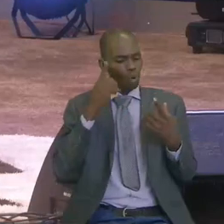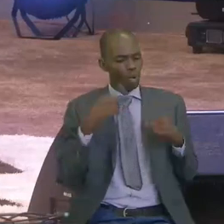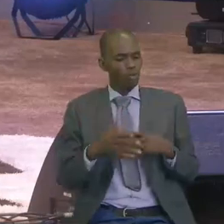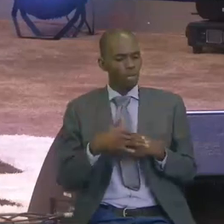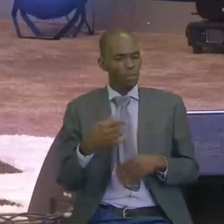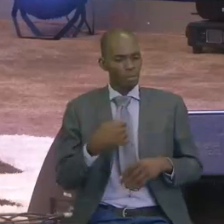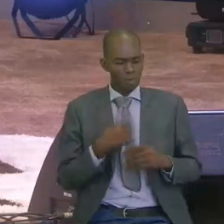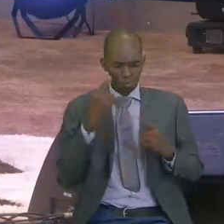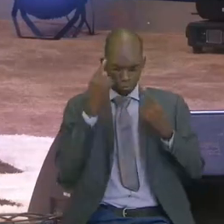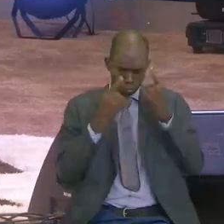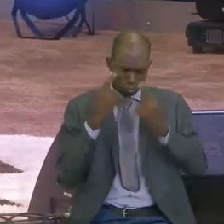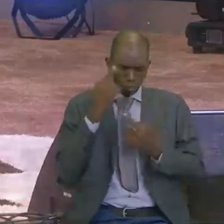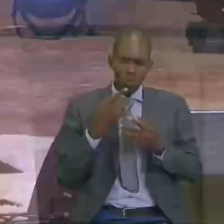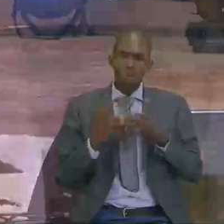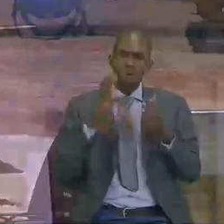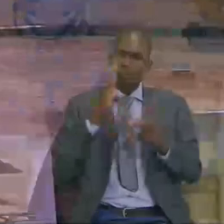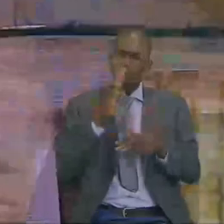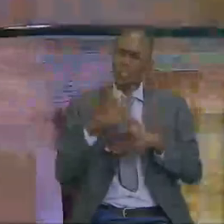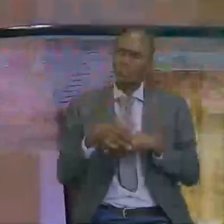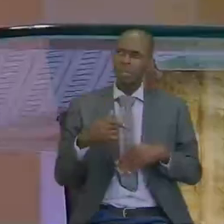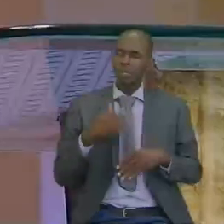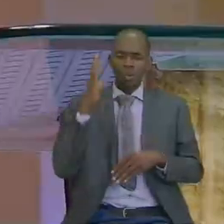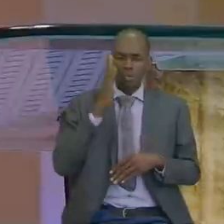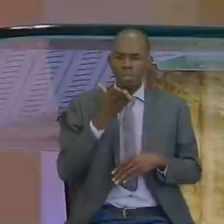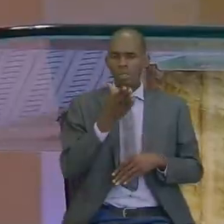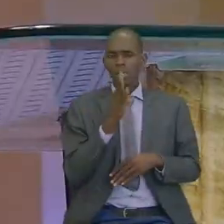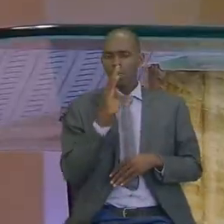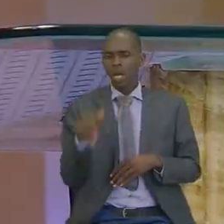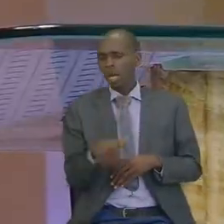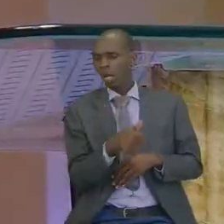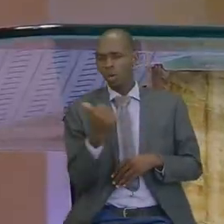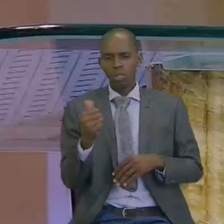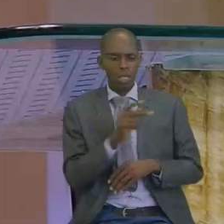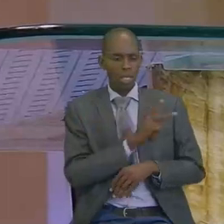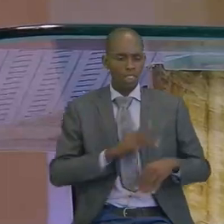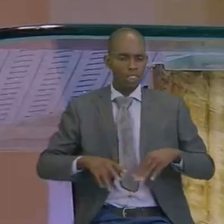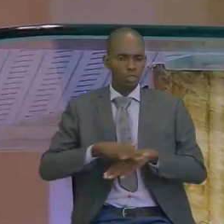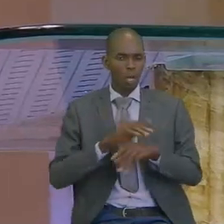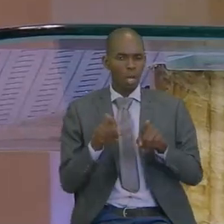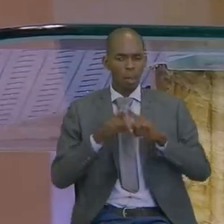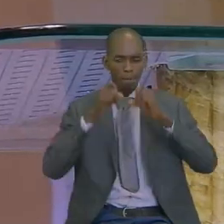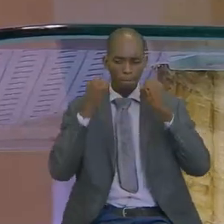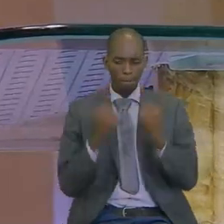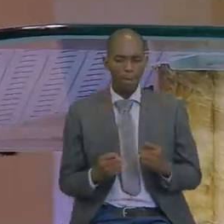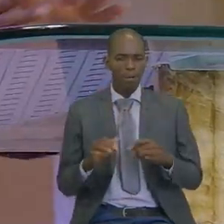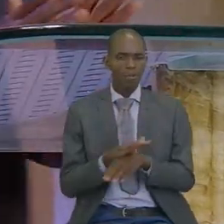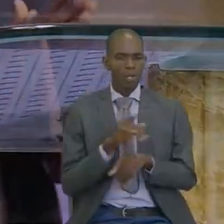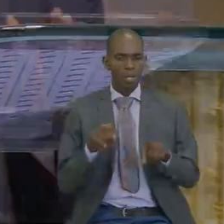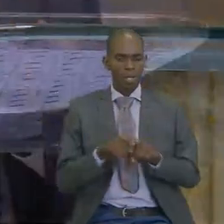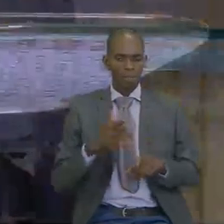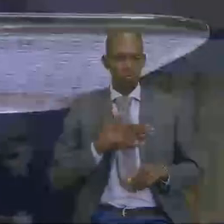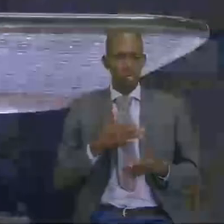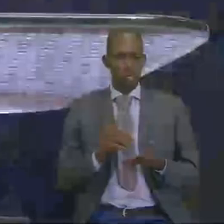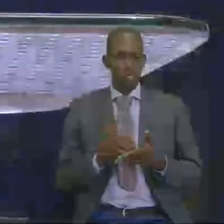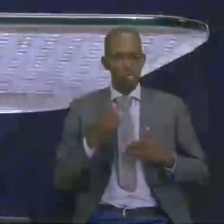passer après moi? Y aura-t-il d'autres royaumes aussi puissants, aussi riches que moi? Il pensait